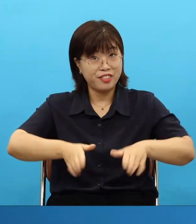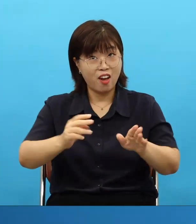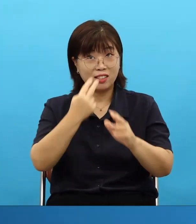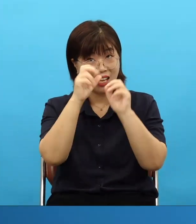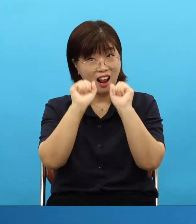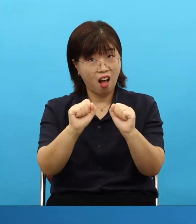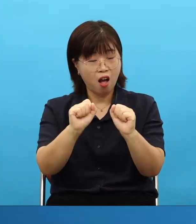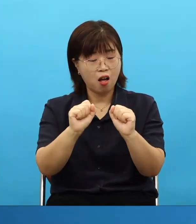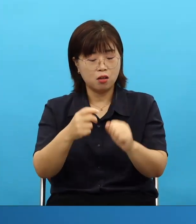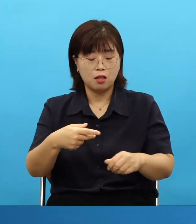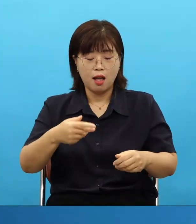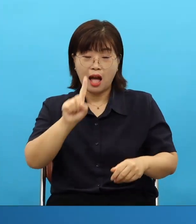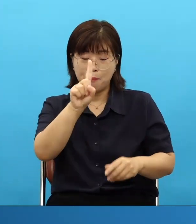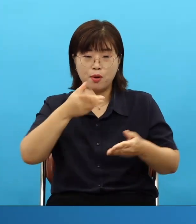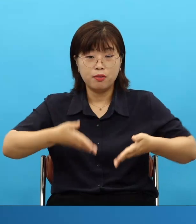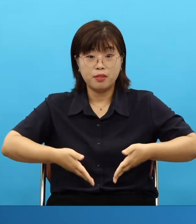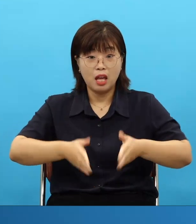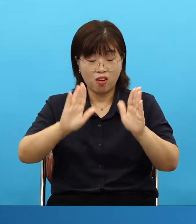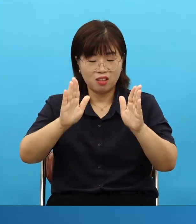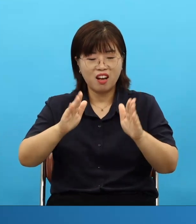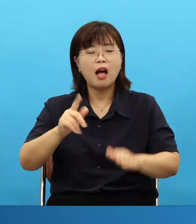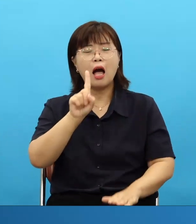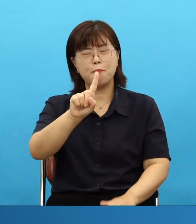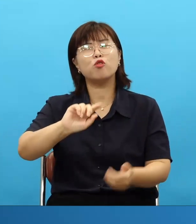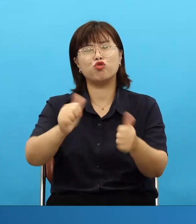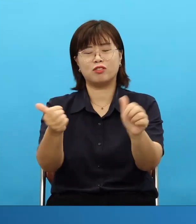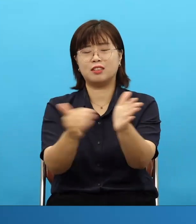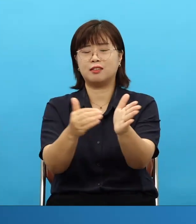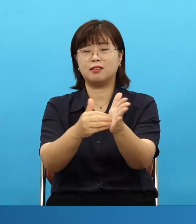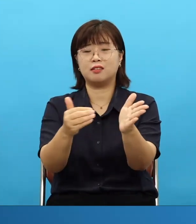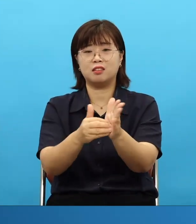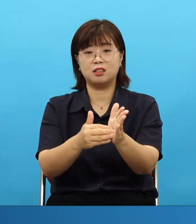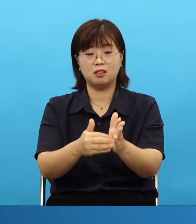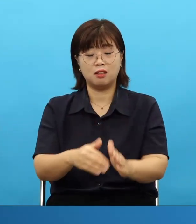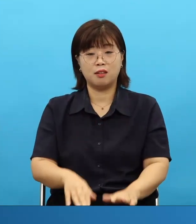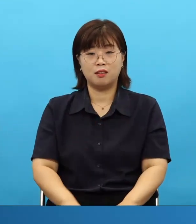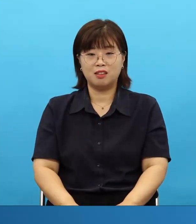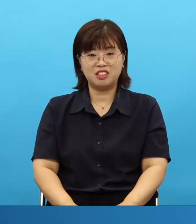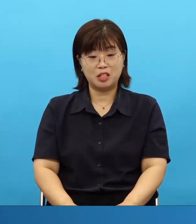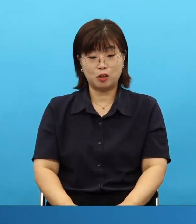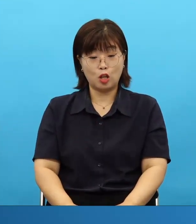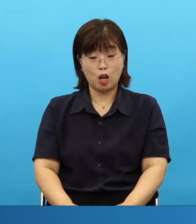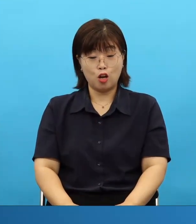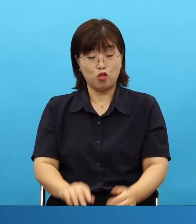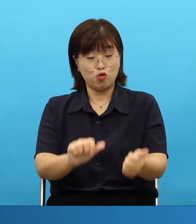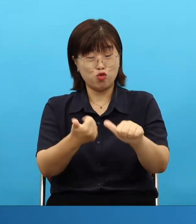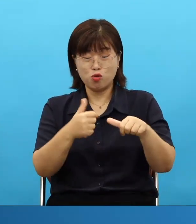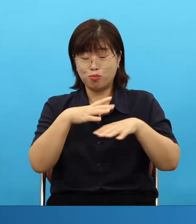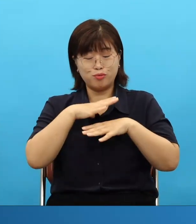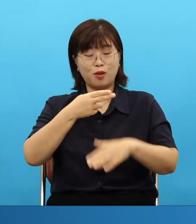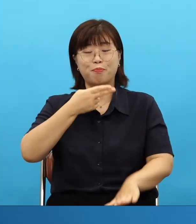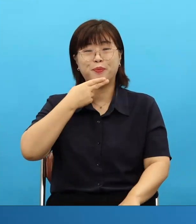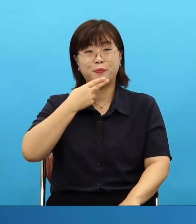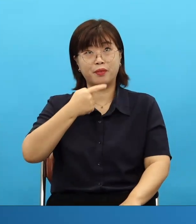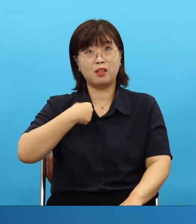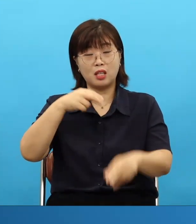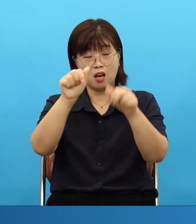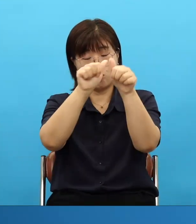once. 거기 내가 어떻게 우상에 절을 하고 살겠냐? Then in that one life I'm given, how can I bow before these